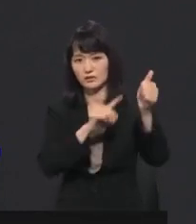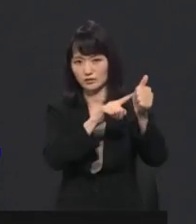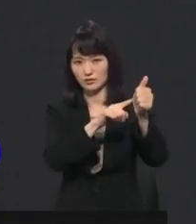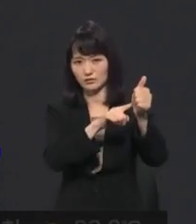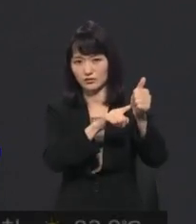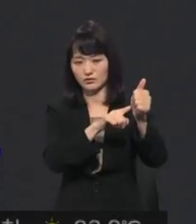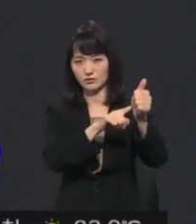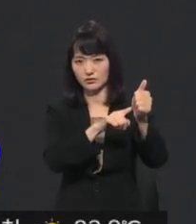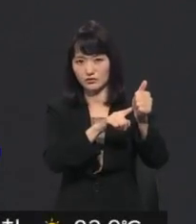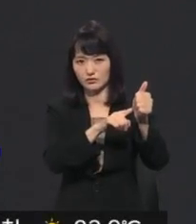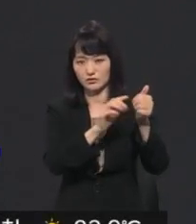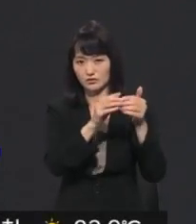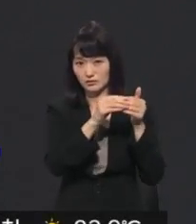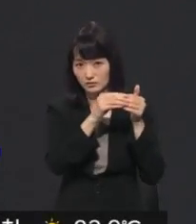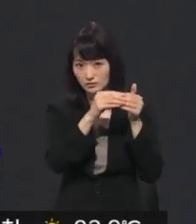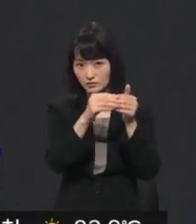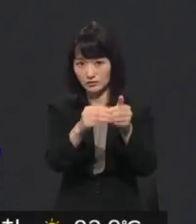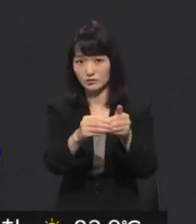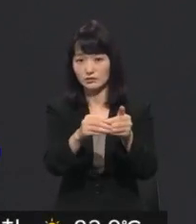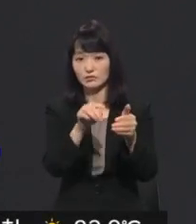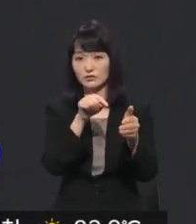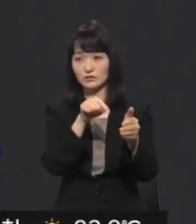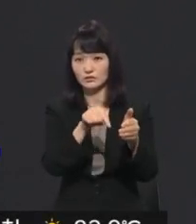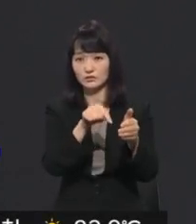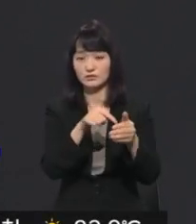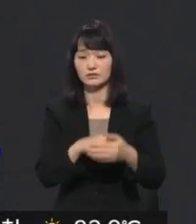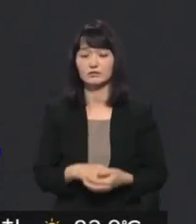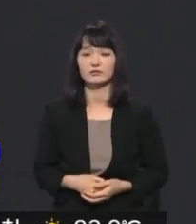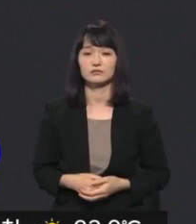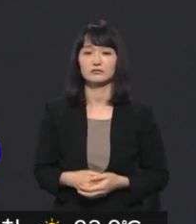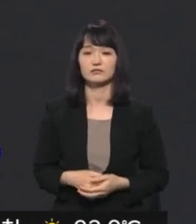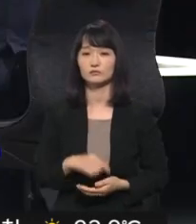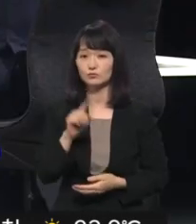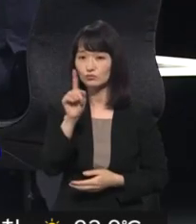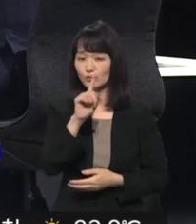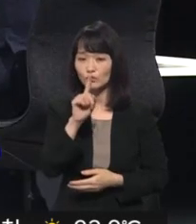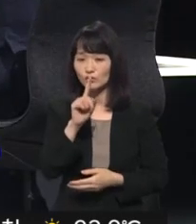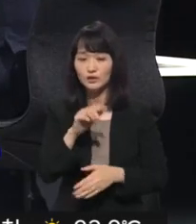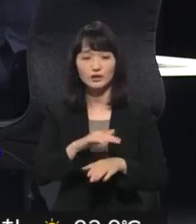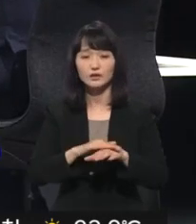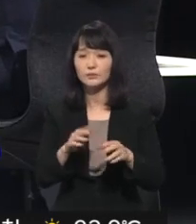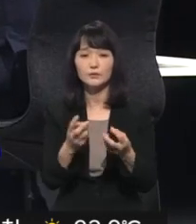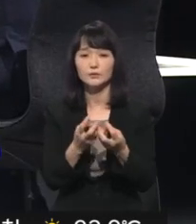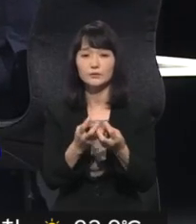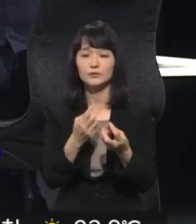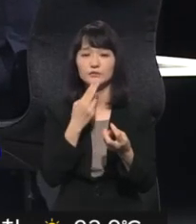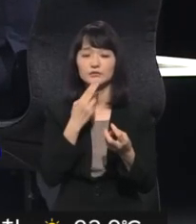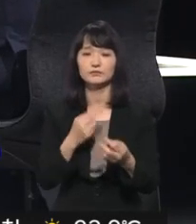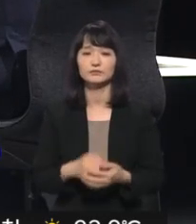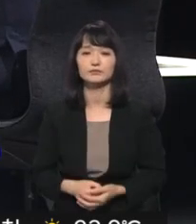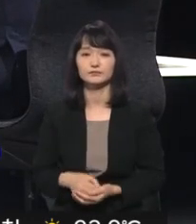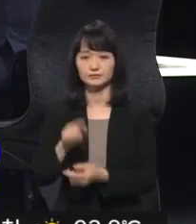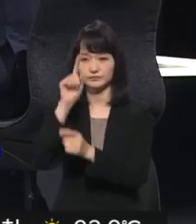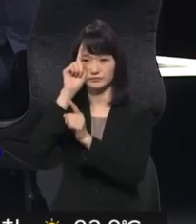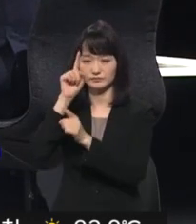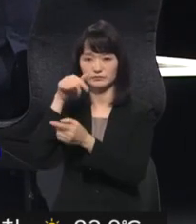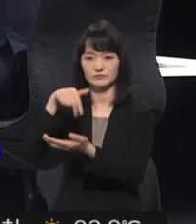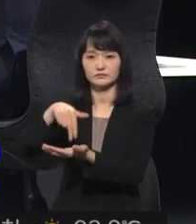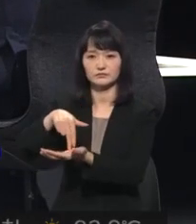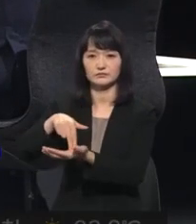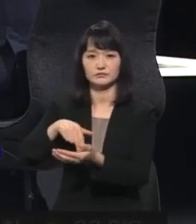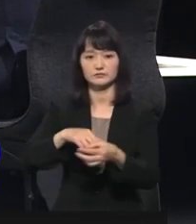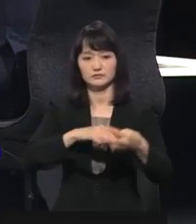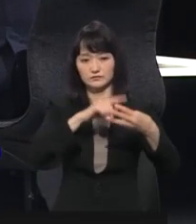주도했다 이렇게 끌고 가면 그게 당장에 무슨 해법이 나오겠습니다 예 일단 뭐 이 대표 입장에서는 윤제 통 닝